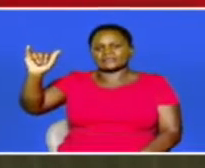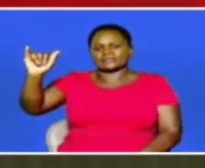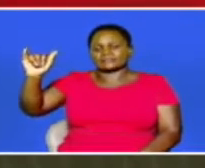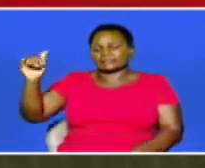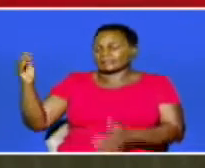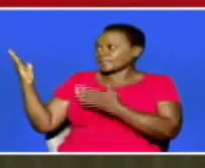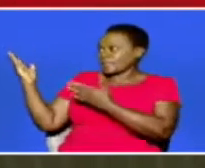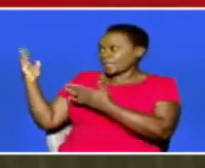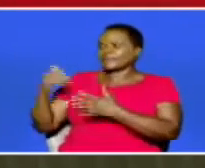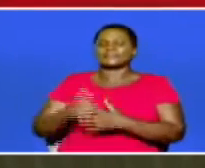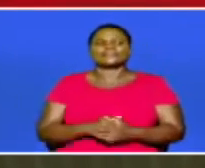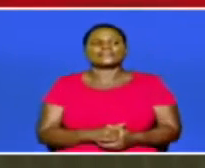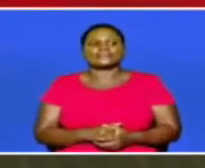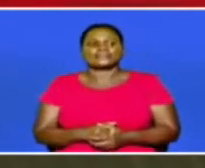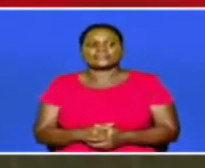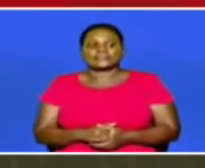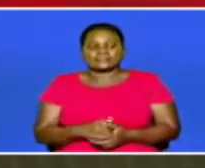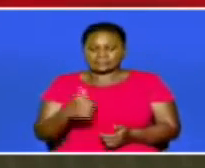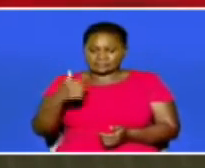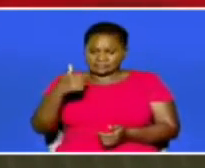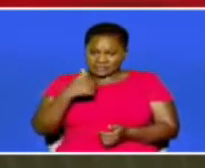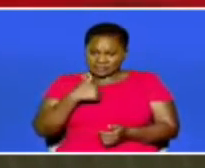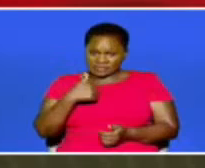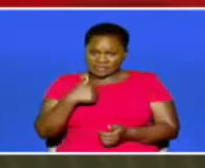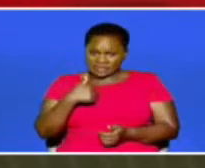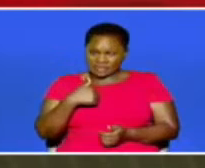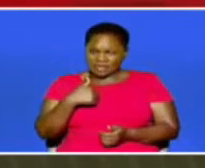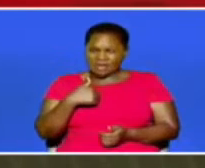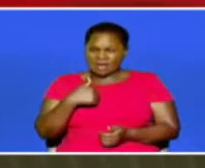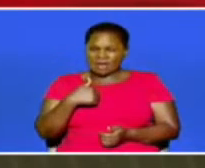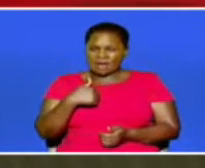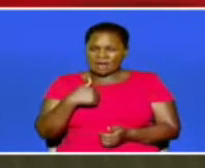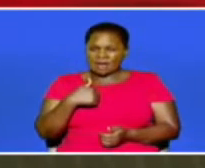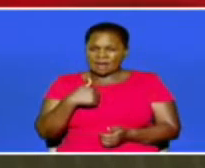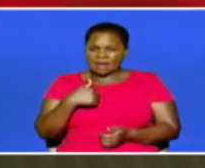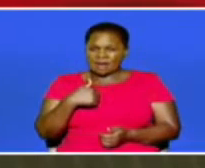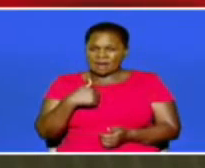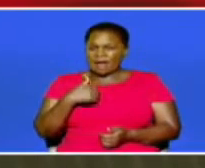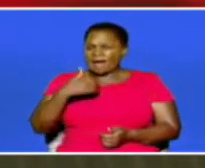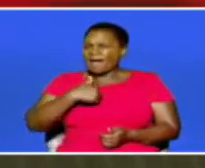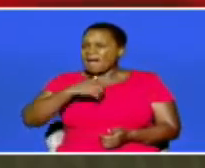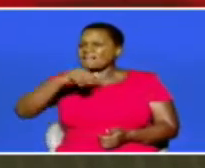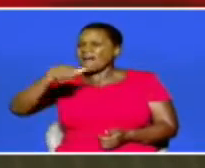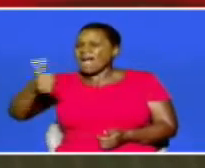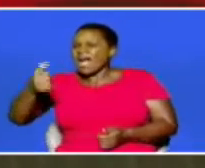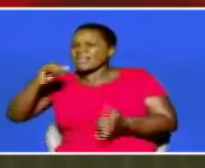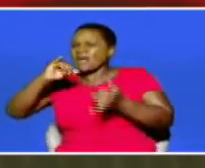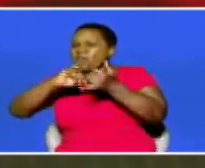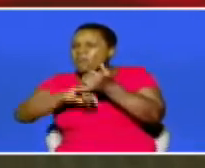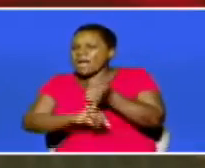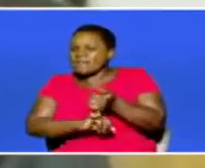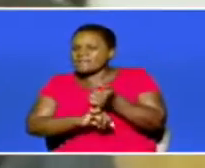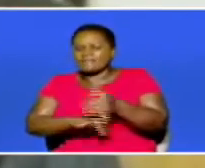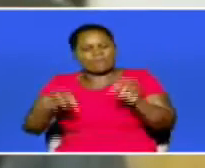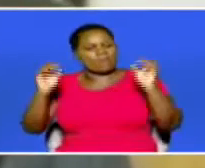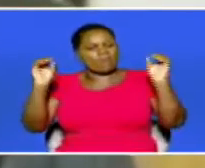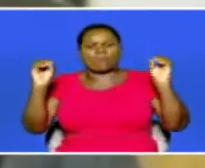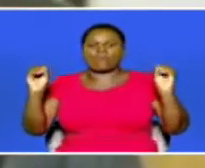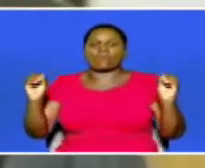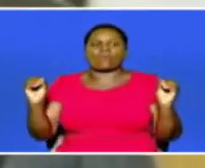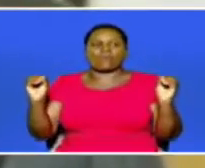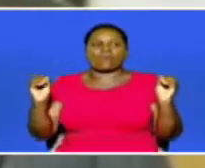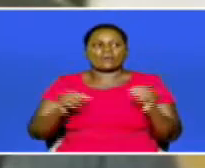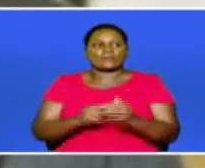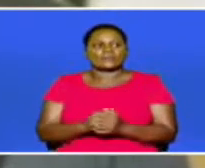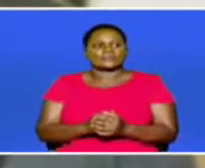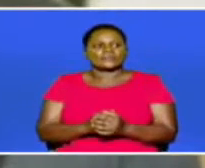here, and I do not have any other. You